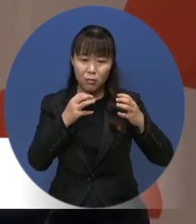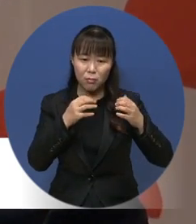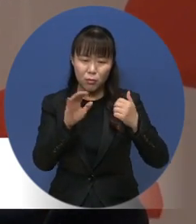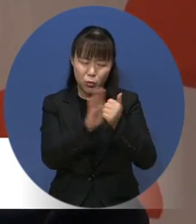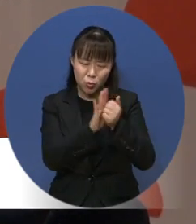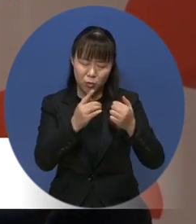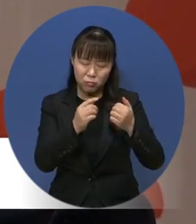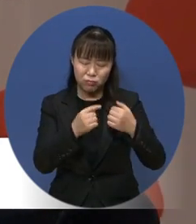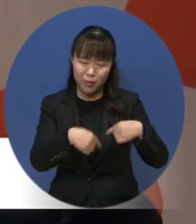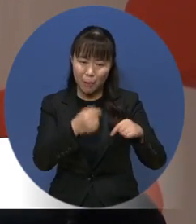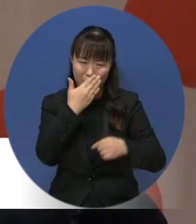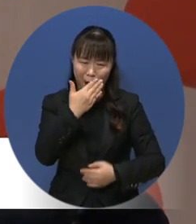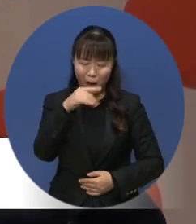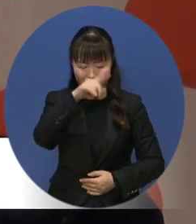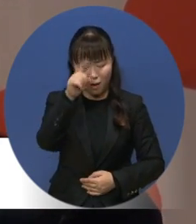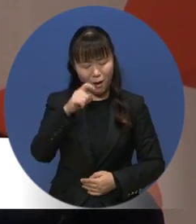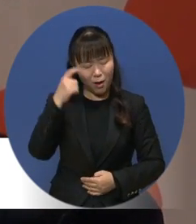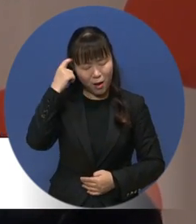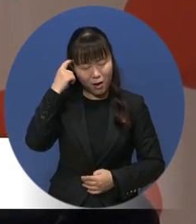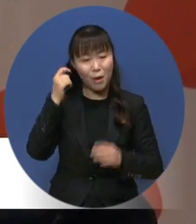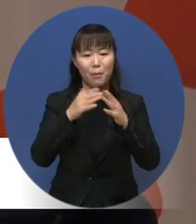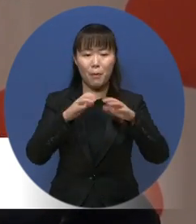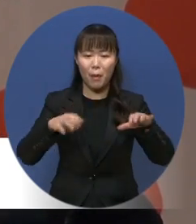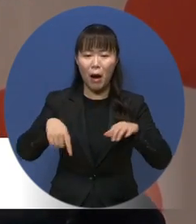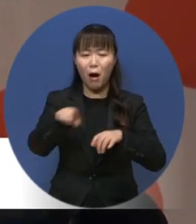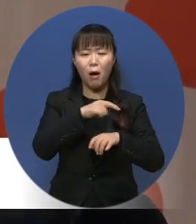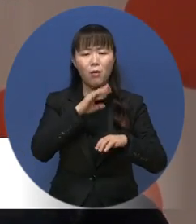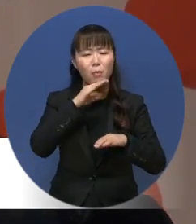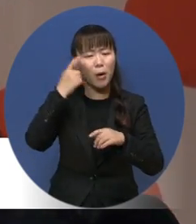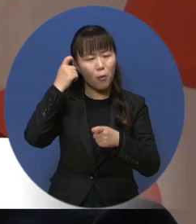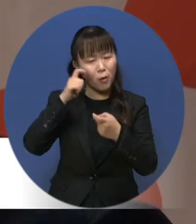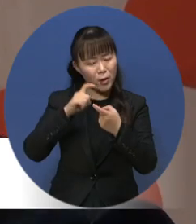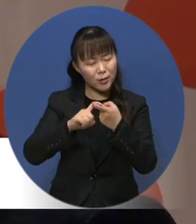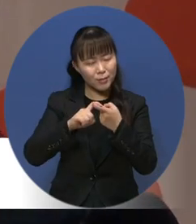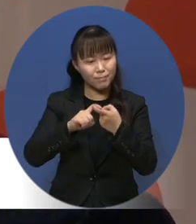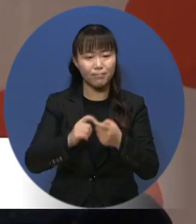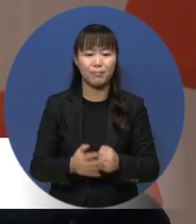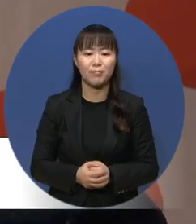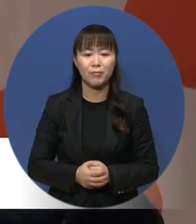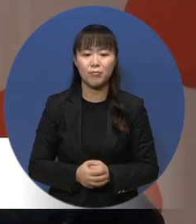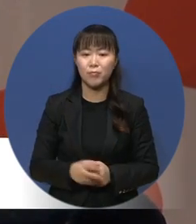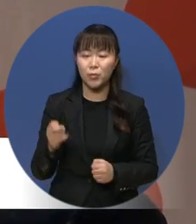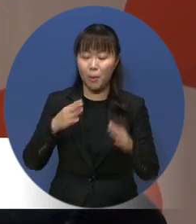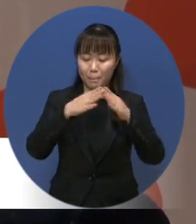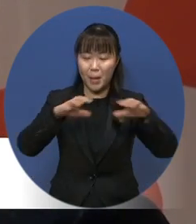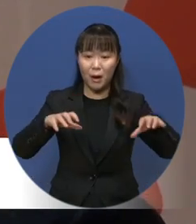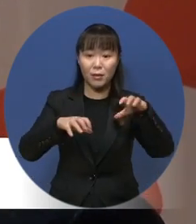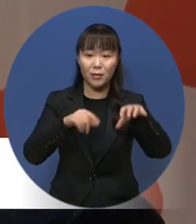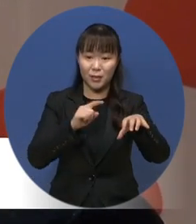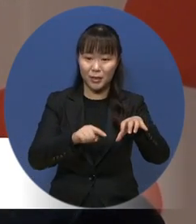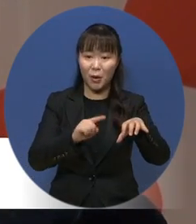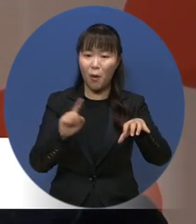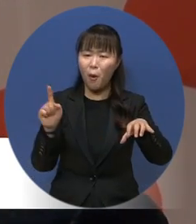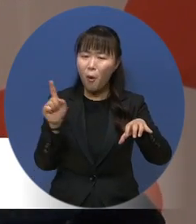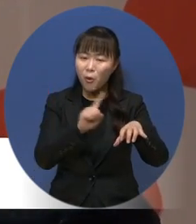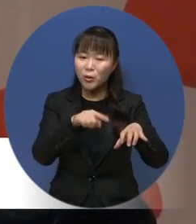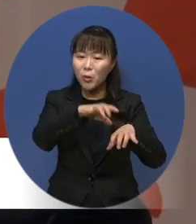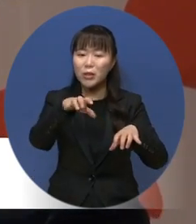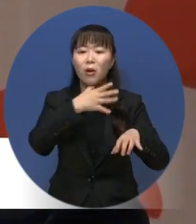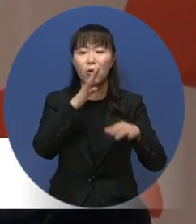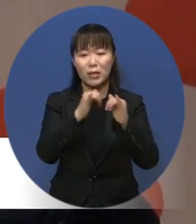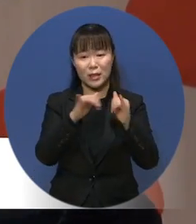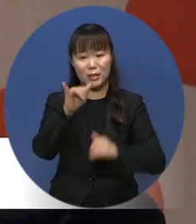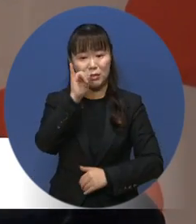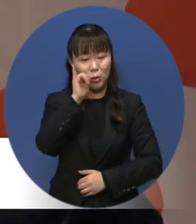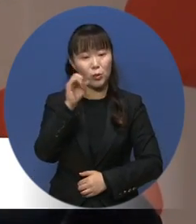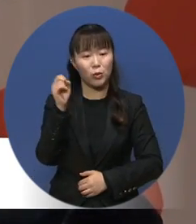수 있을까 하고 마을의 자원을 굉장히 관심 있게 봤던 것 같아요. 그리고 마을에는 어느 마을이나 어르신들이